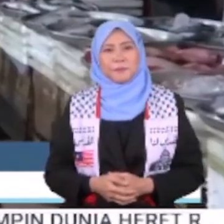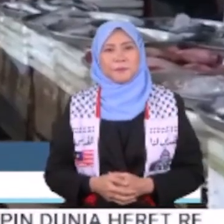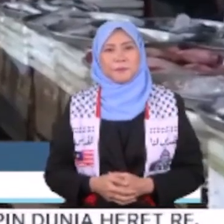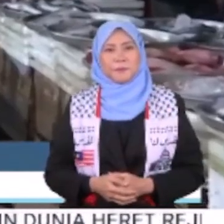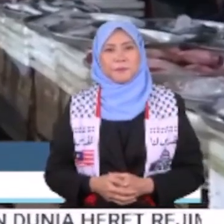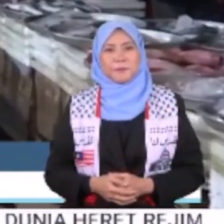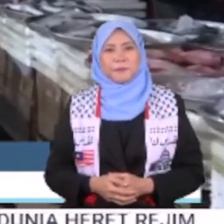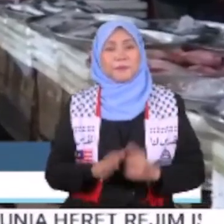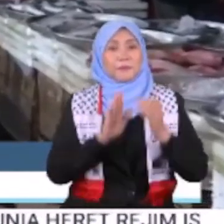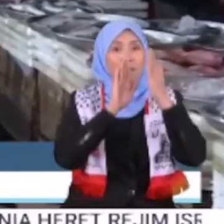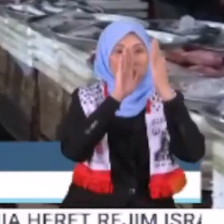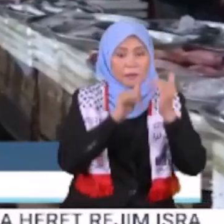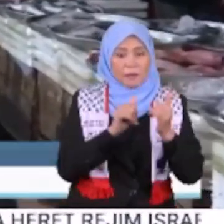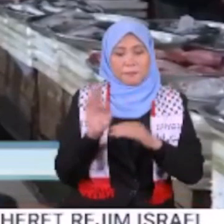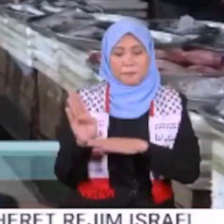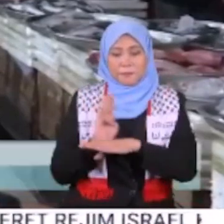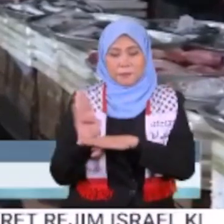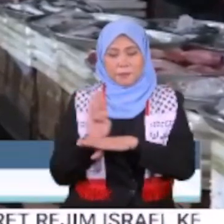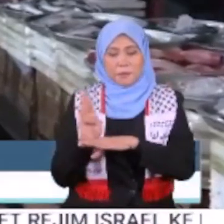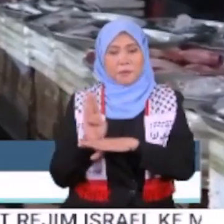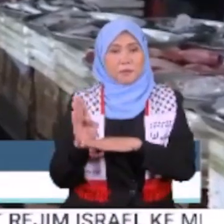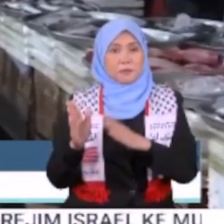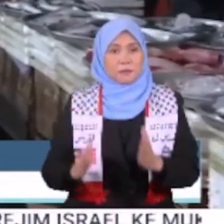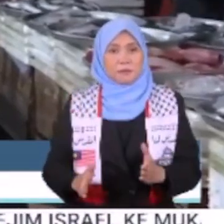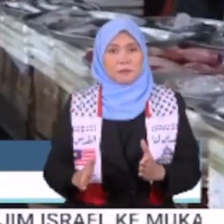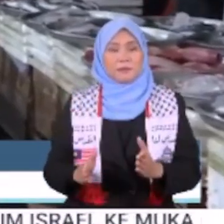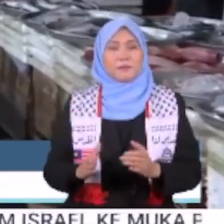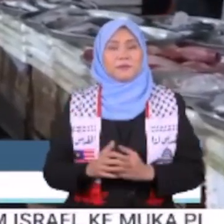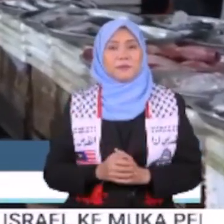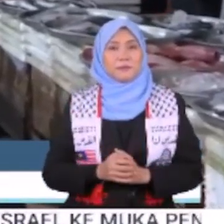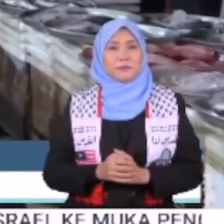Kita haraplah pada peniaga-peniaga